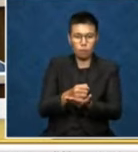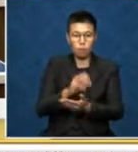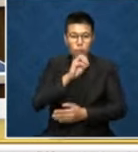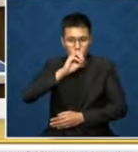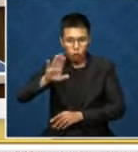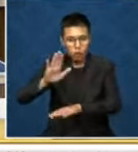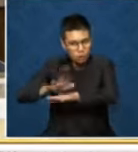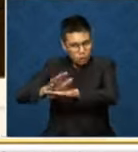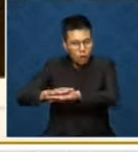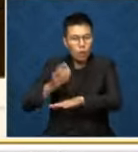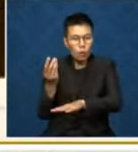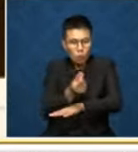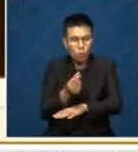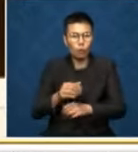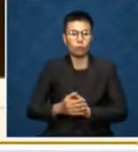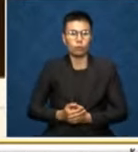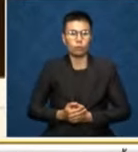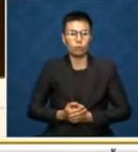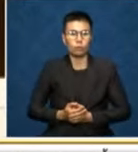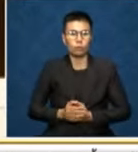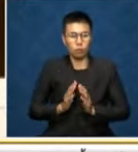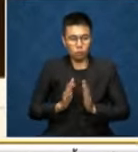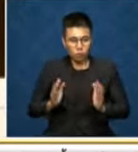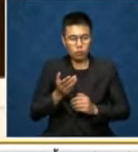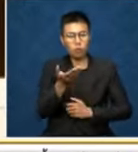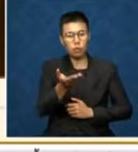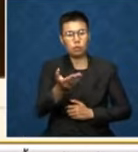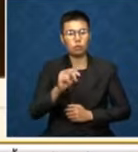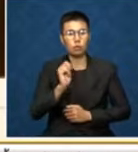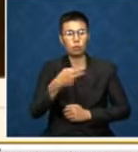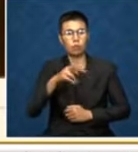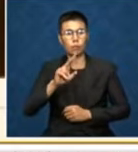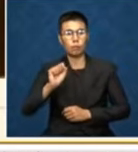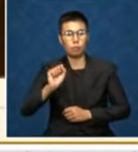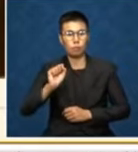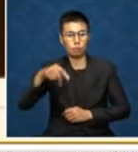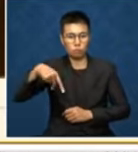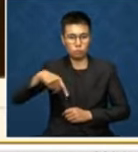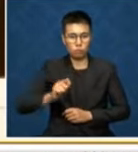คุณครับ ขอบคุณครับเชิญท่านทศพรเสรีรักษ์ครับ